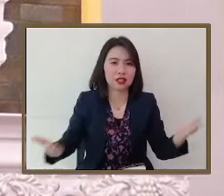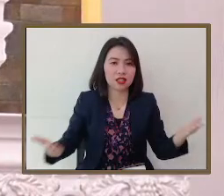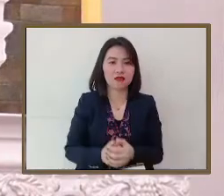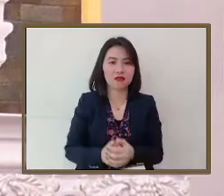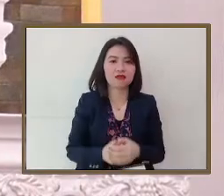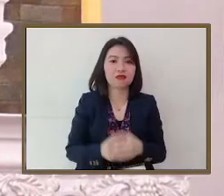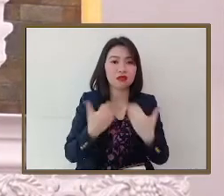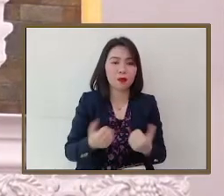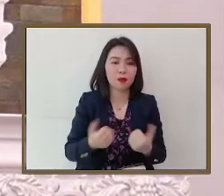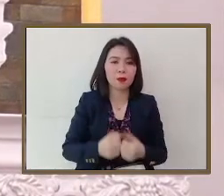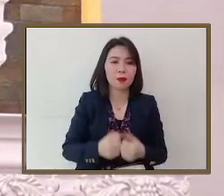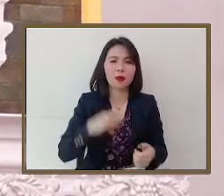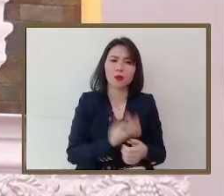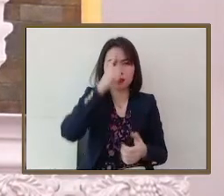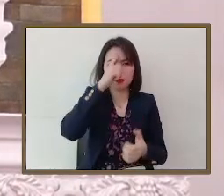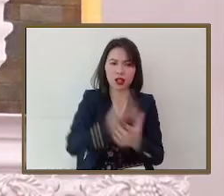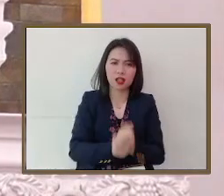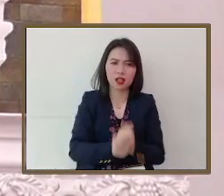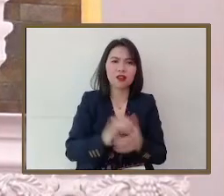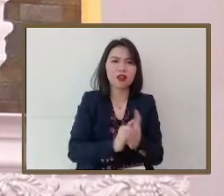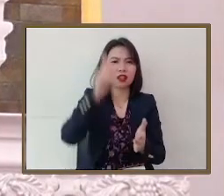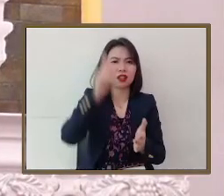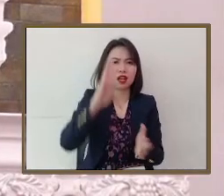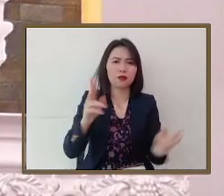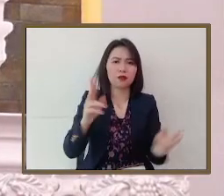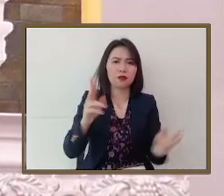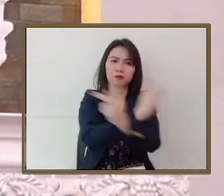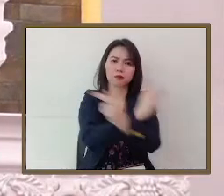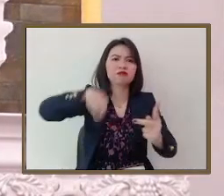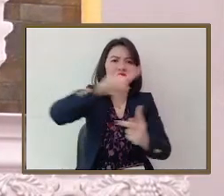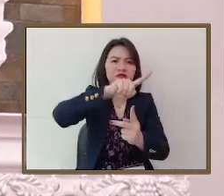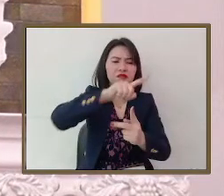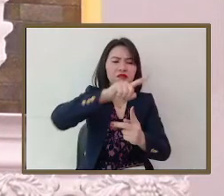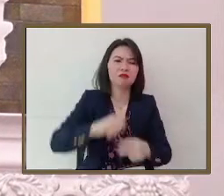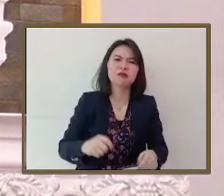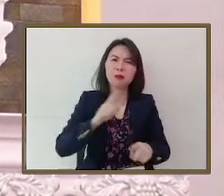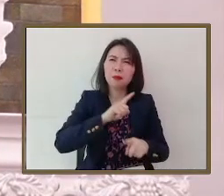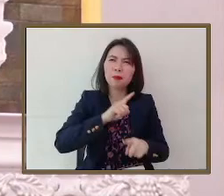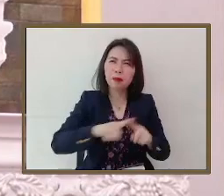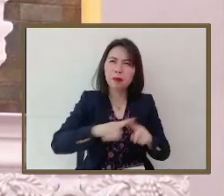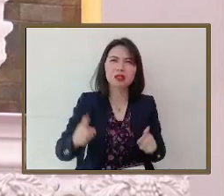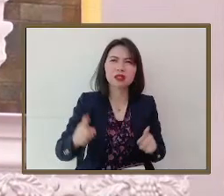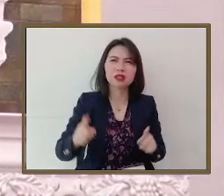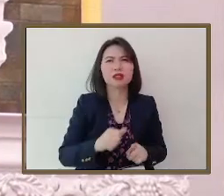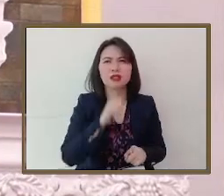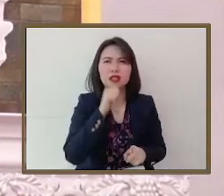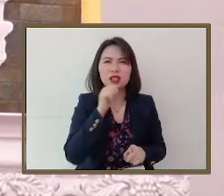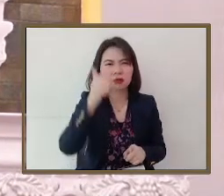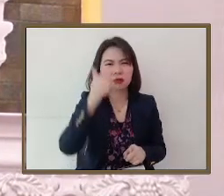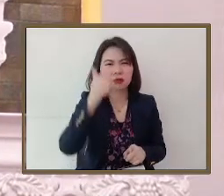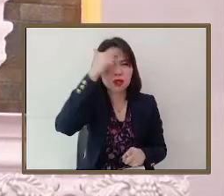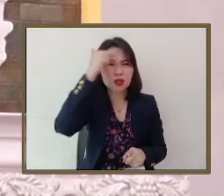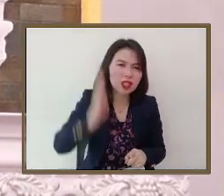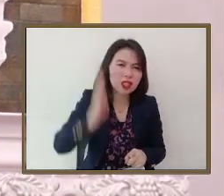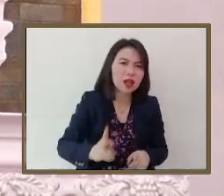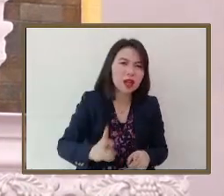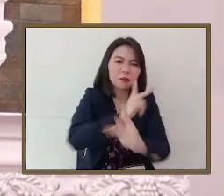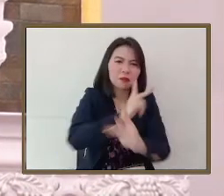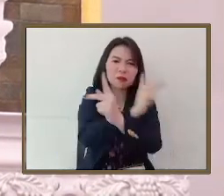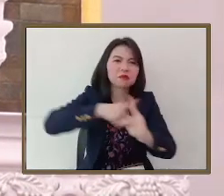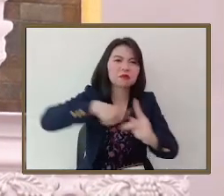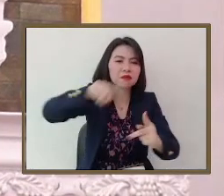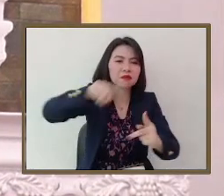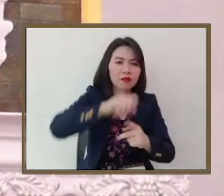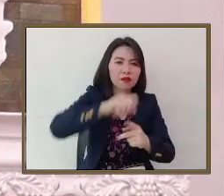po ipoprotektahan ng Diyos. Pero hindi sapagkat tayo po ay poprotektahan ng Diyos at may Diyos tayong